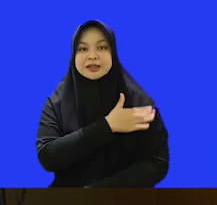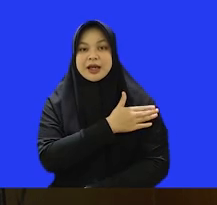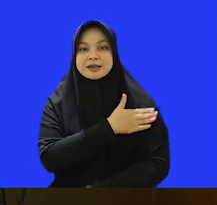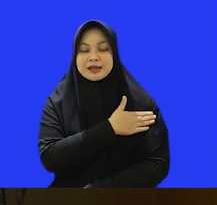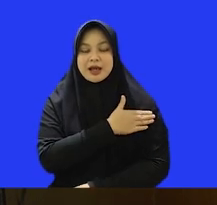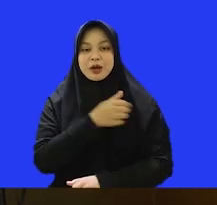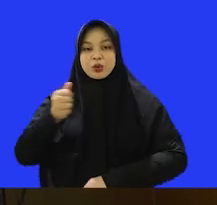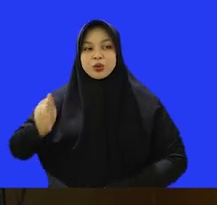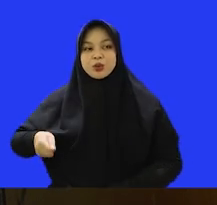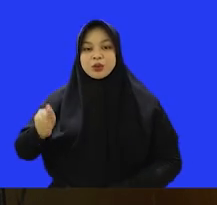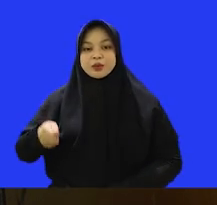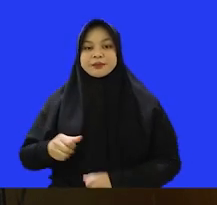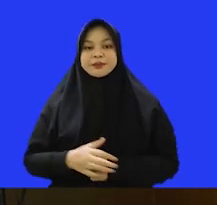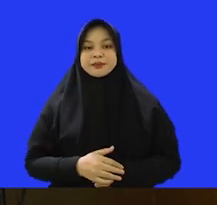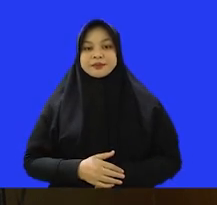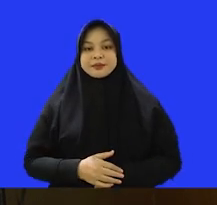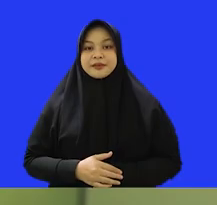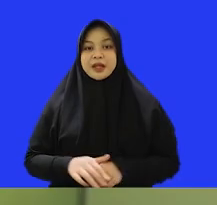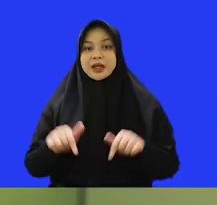jasa hukum.